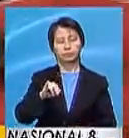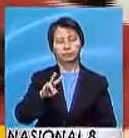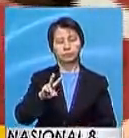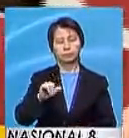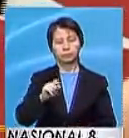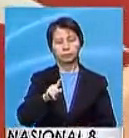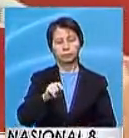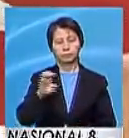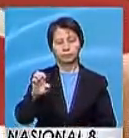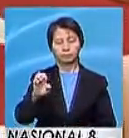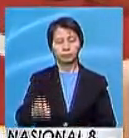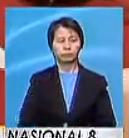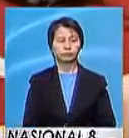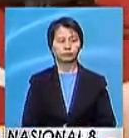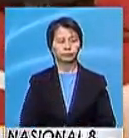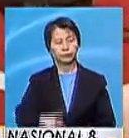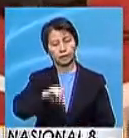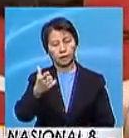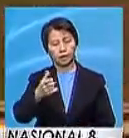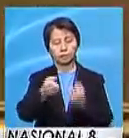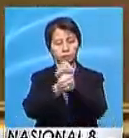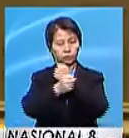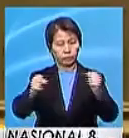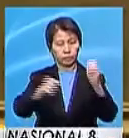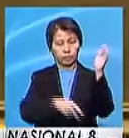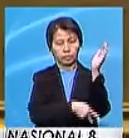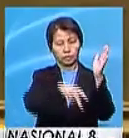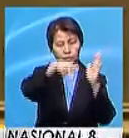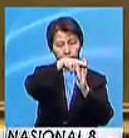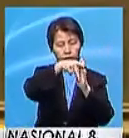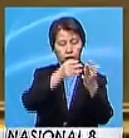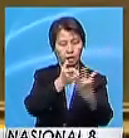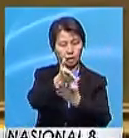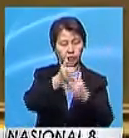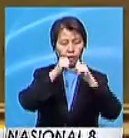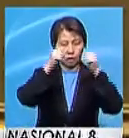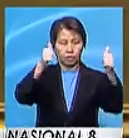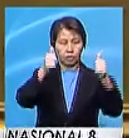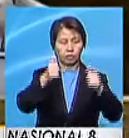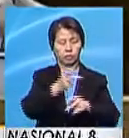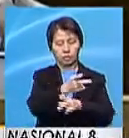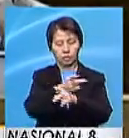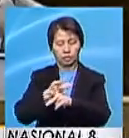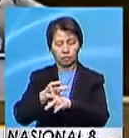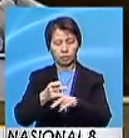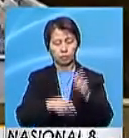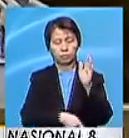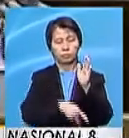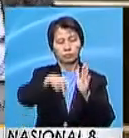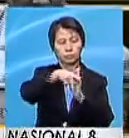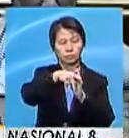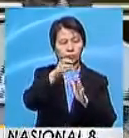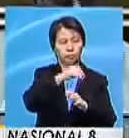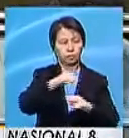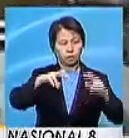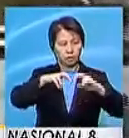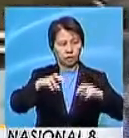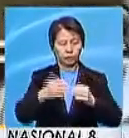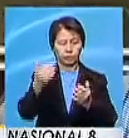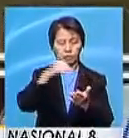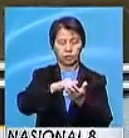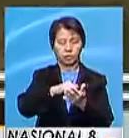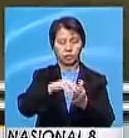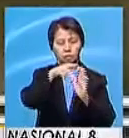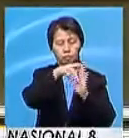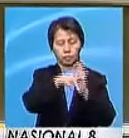Antara cadangan lain, aspek keselamatan Parlimen dan akses awam, usaha melindungi keistimewaan Parlimen dan kajian semula peraturan